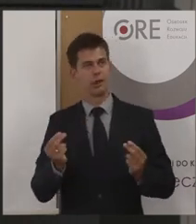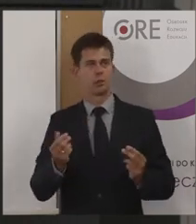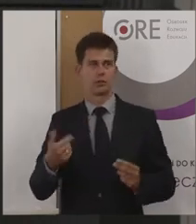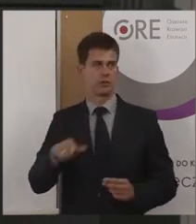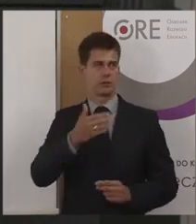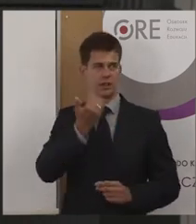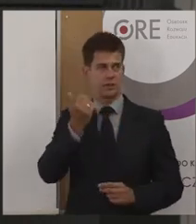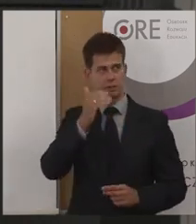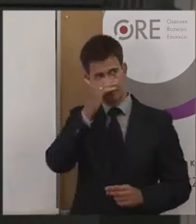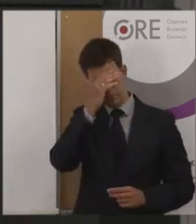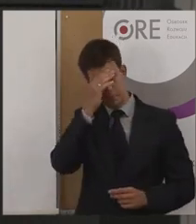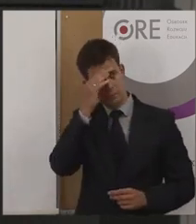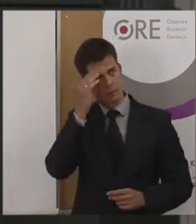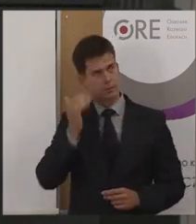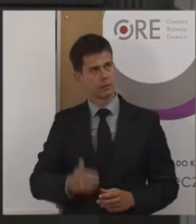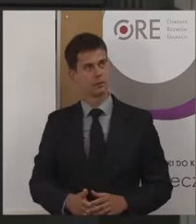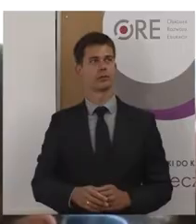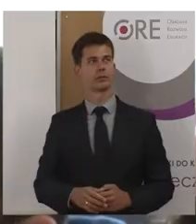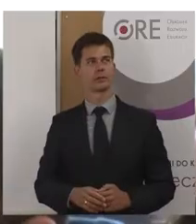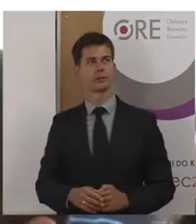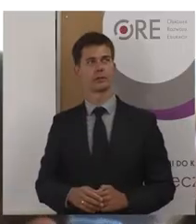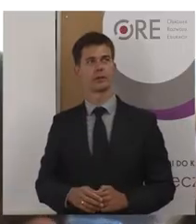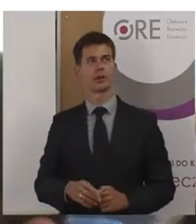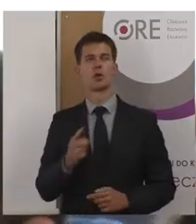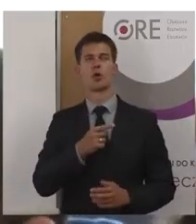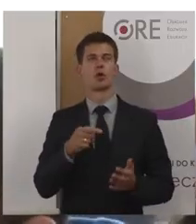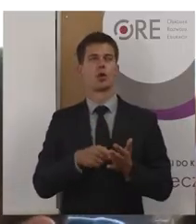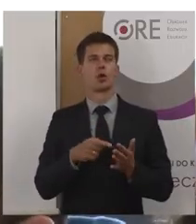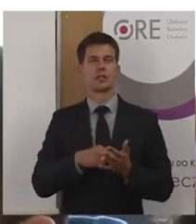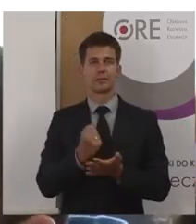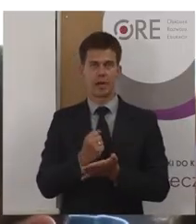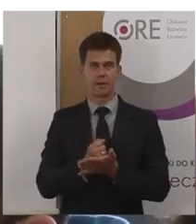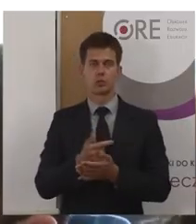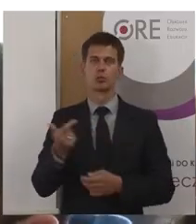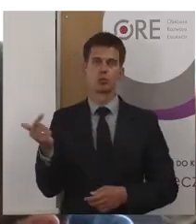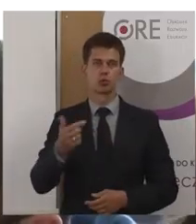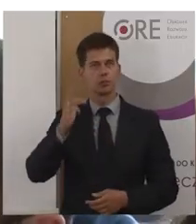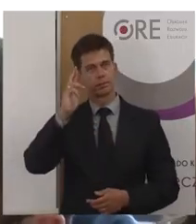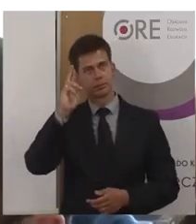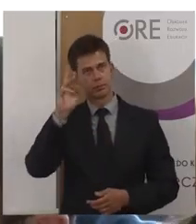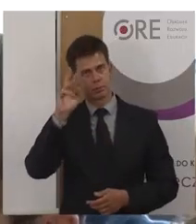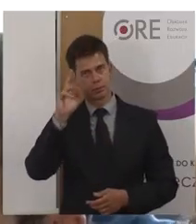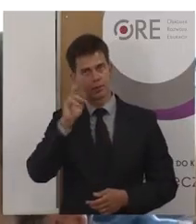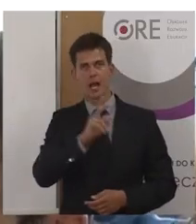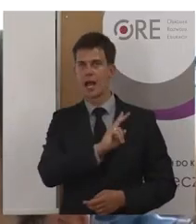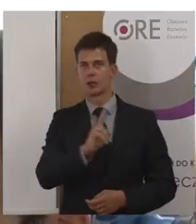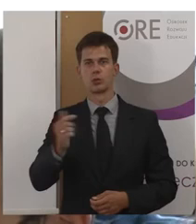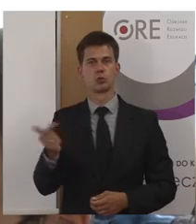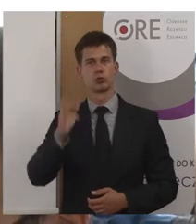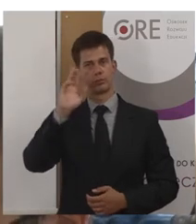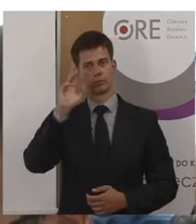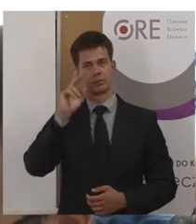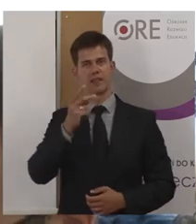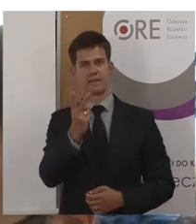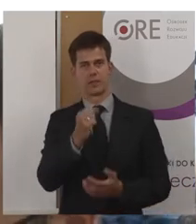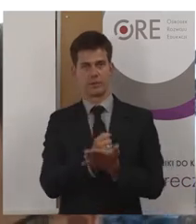Państwo macie prawo mieć zdanie odrębne. Chodzi o to, żebyśmy sobie wszyscy uzmysłowili dwie rzeczy. Pierwsza